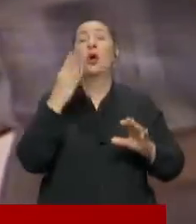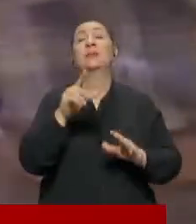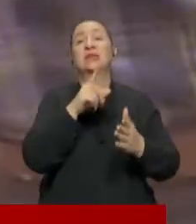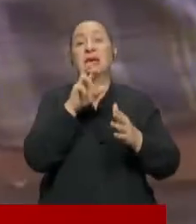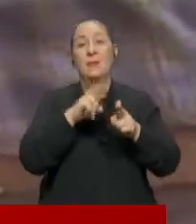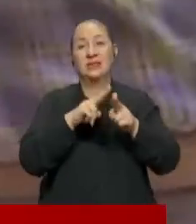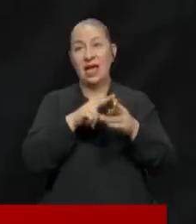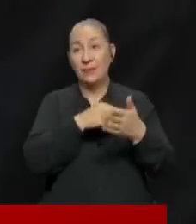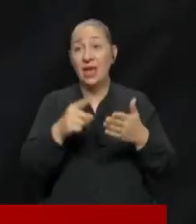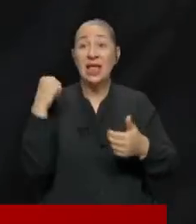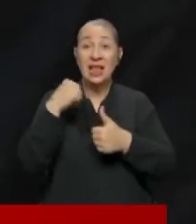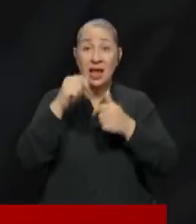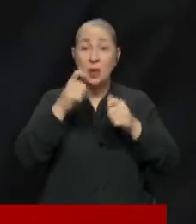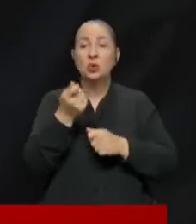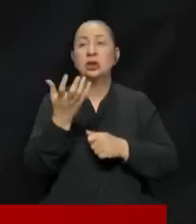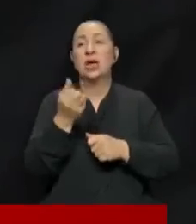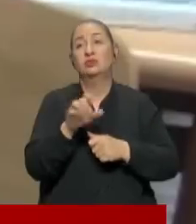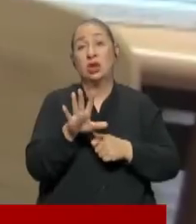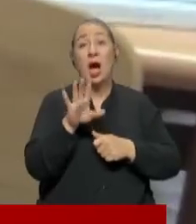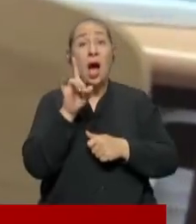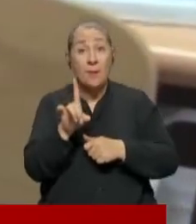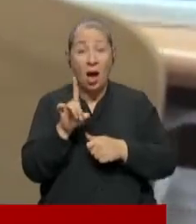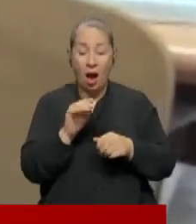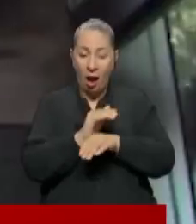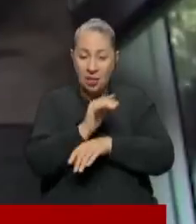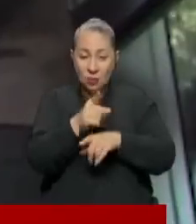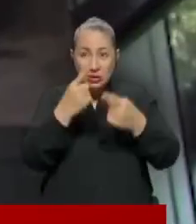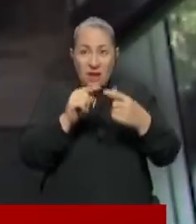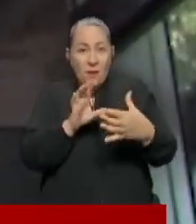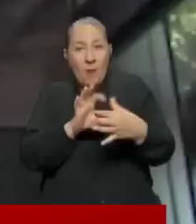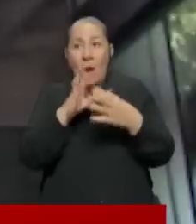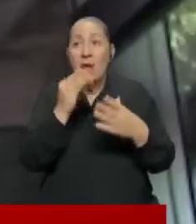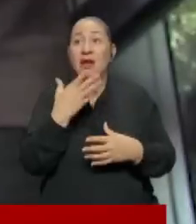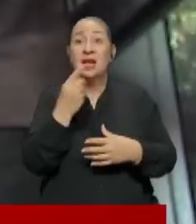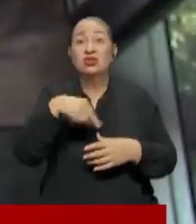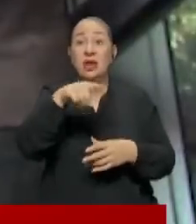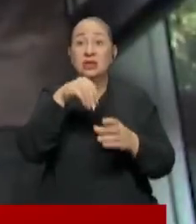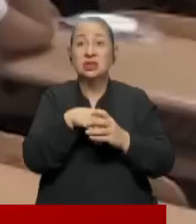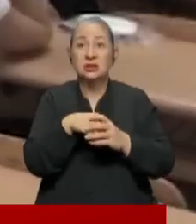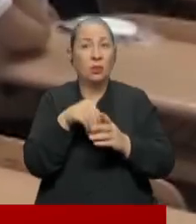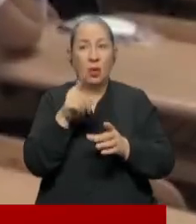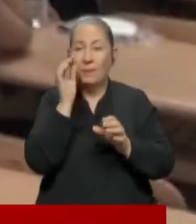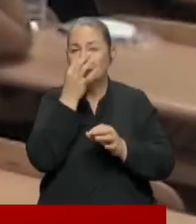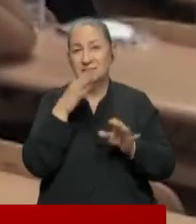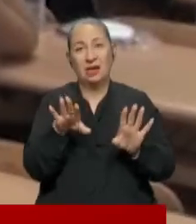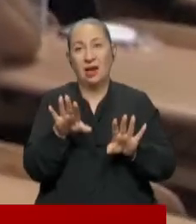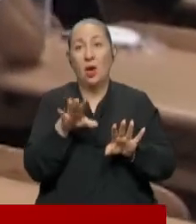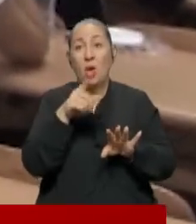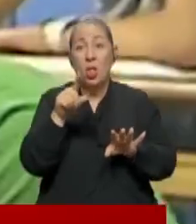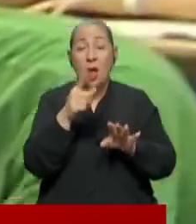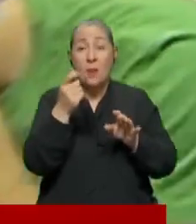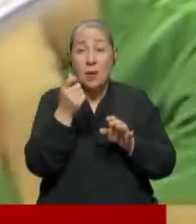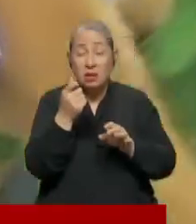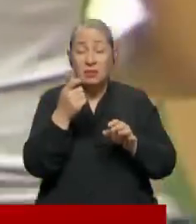KPSS. Yenilenirken de ücret alınmayacak. Ama hayatlarını bu sınava bağlayan gençler için durum bu kadar basit değil. Onlar